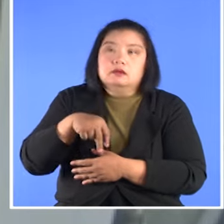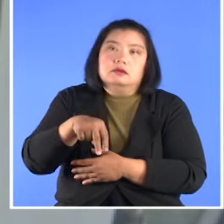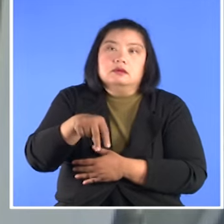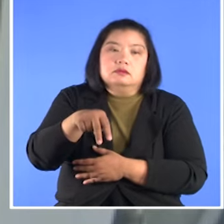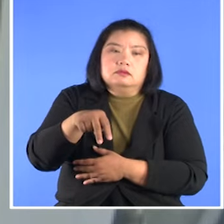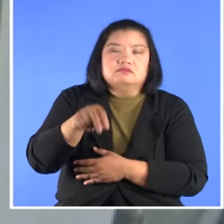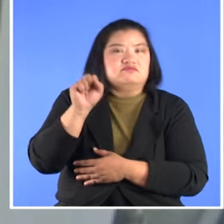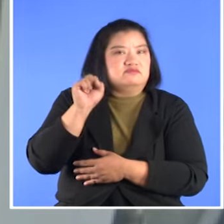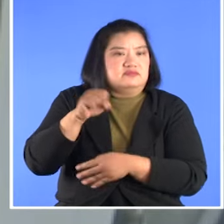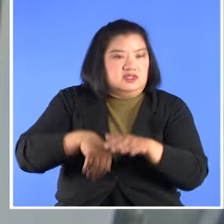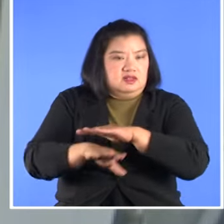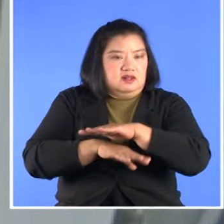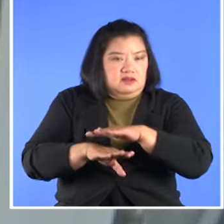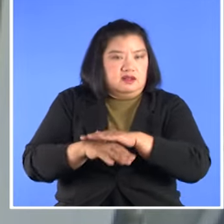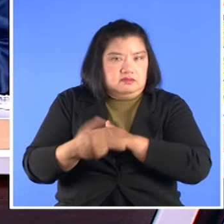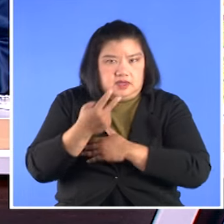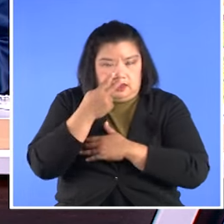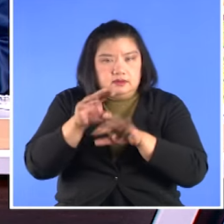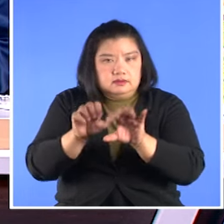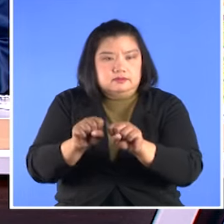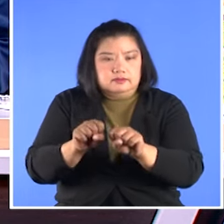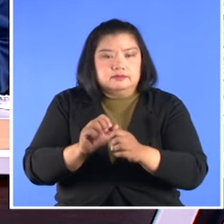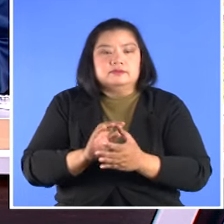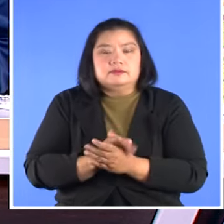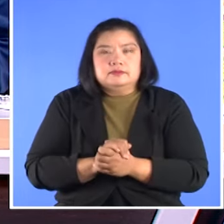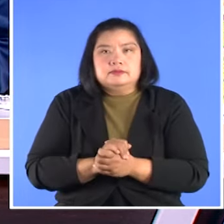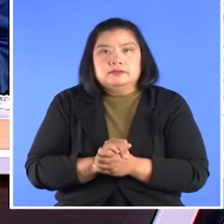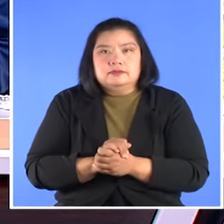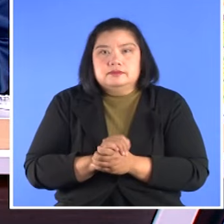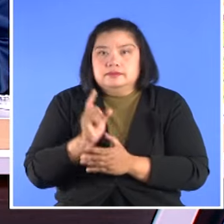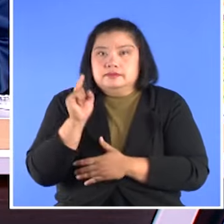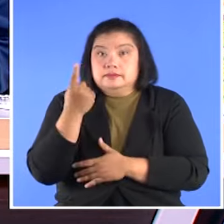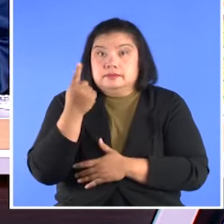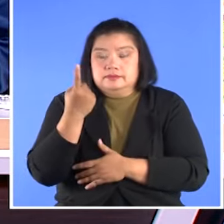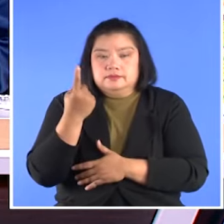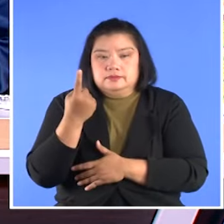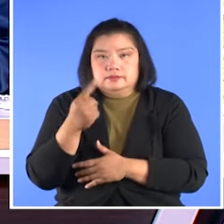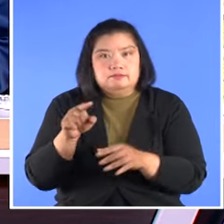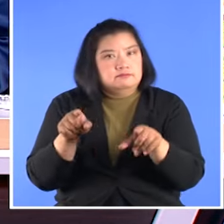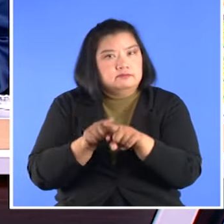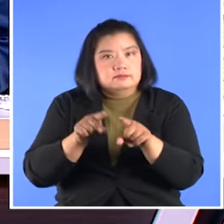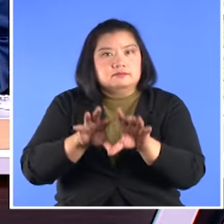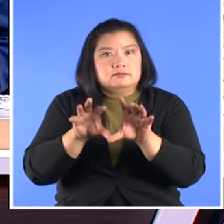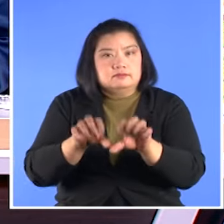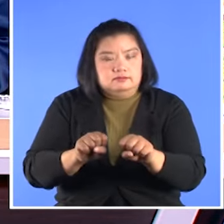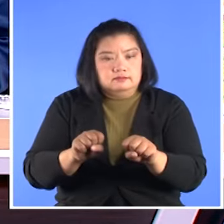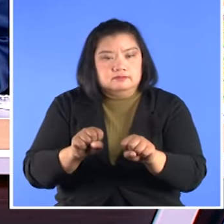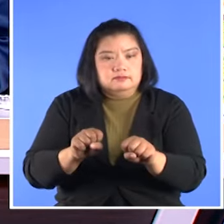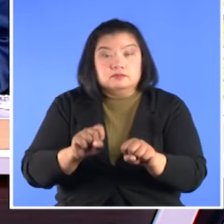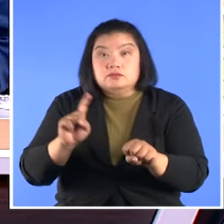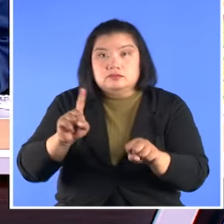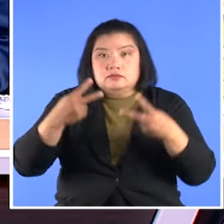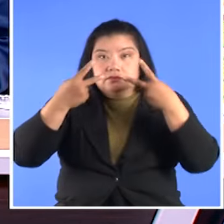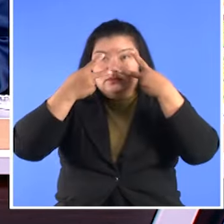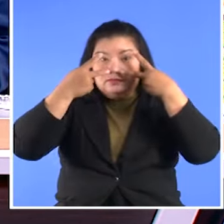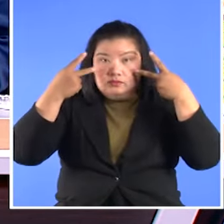เอออ้าๆเดี๋ยวต้องตามจับให้ได้นะคะเรื่องนี้ก็ต้องตามจับให้ได้เหมือนกันมามาอีกแล้วโจรนัก